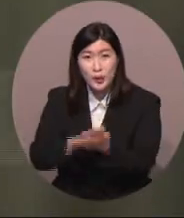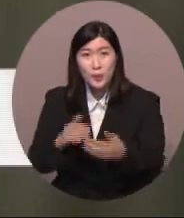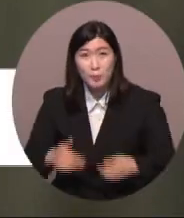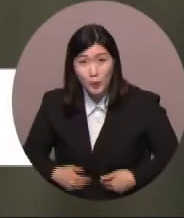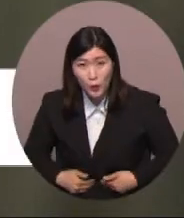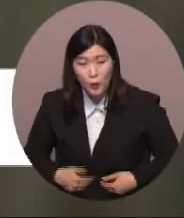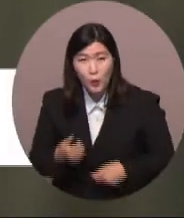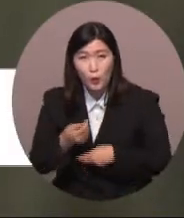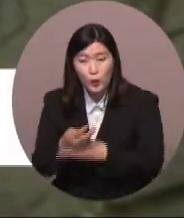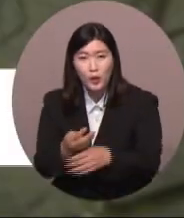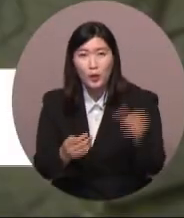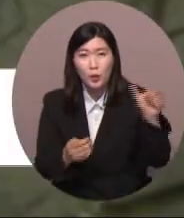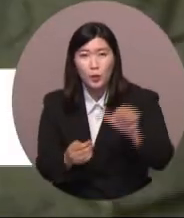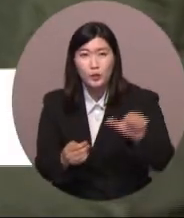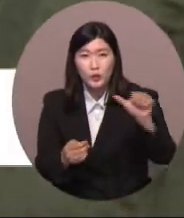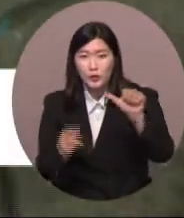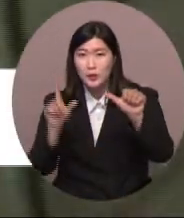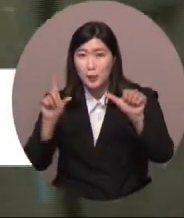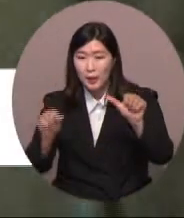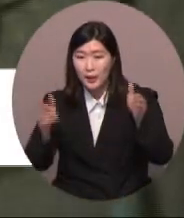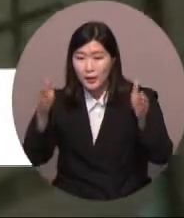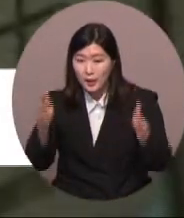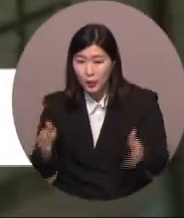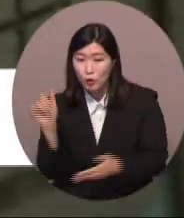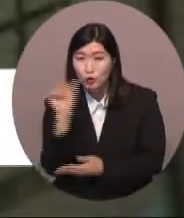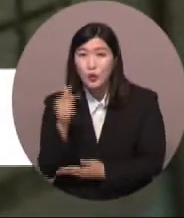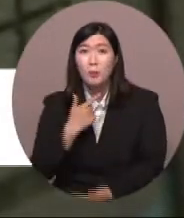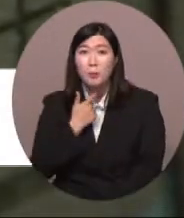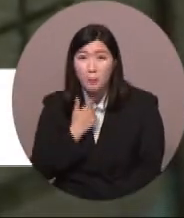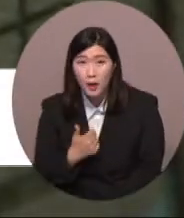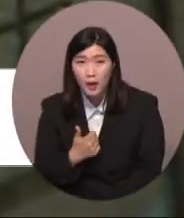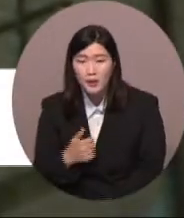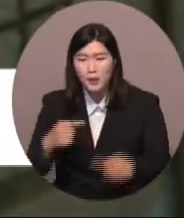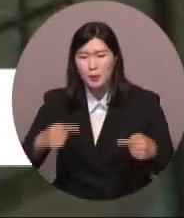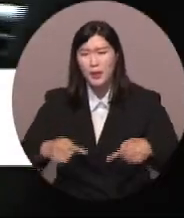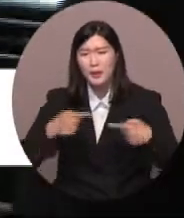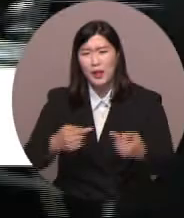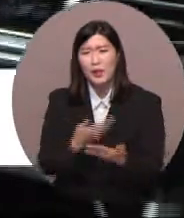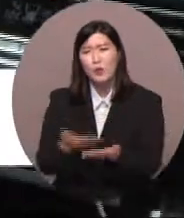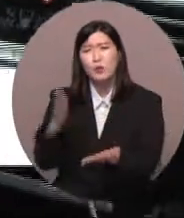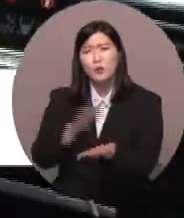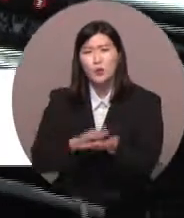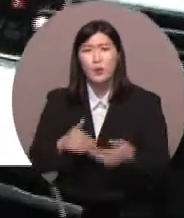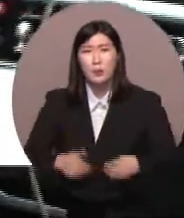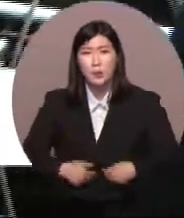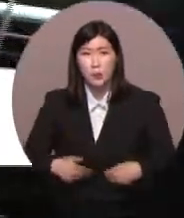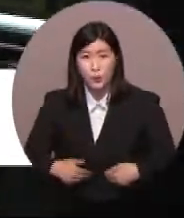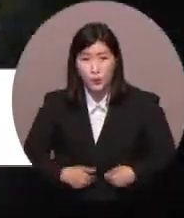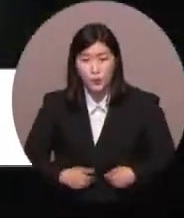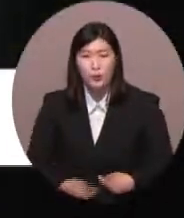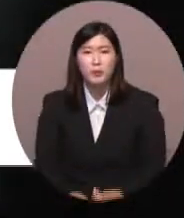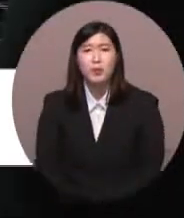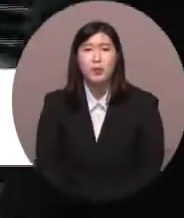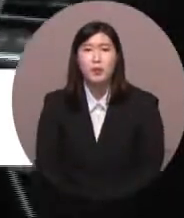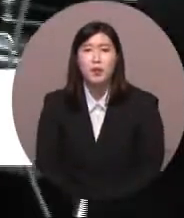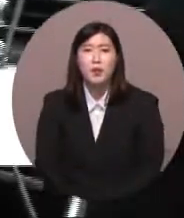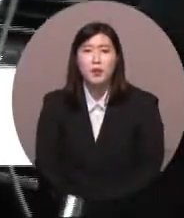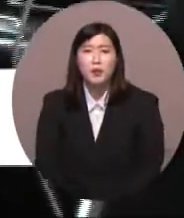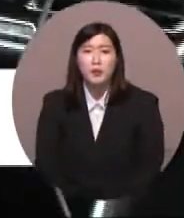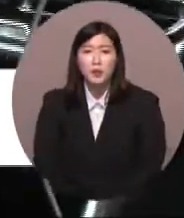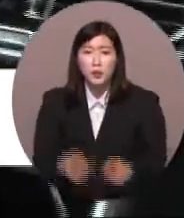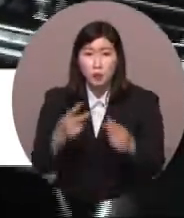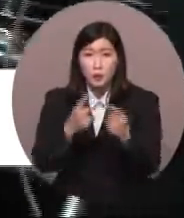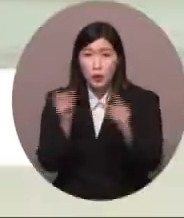주행거리가 5,000km에서 10,000km 사이라면 타이어의 위치를 교환하는 것이 좋습니다. 또